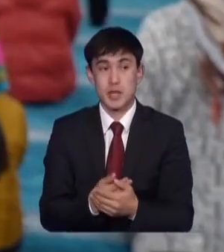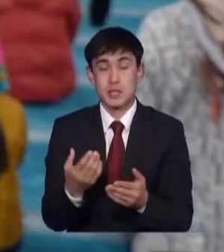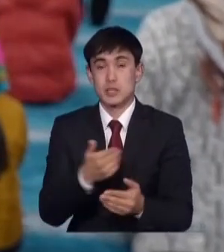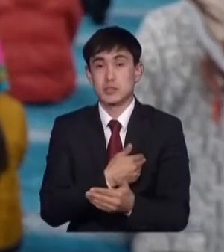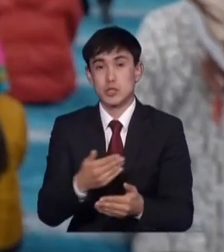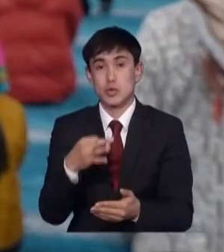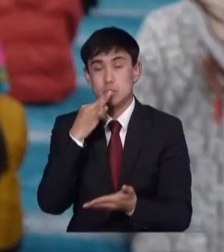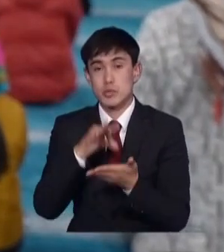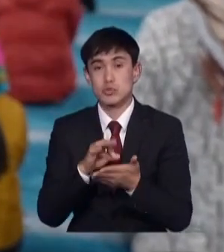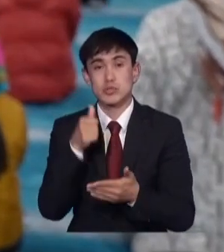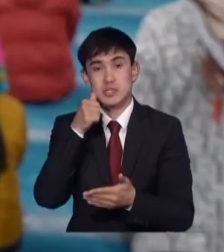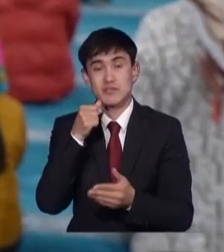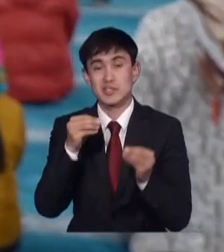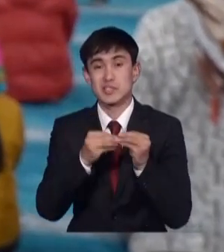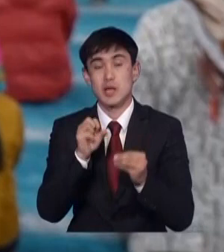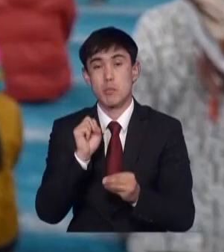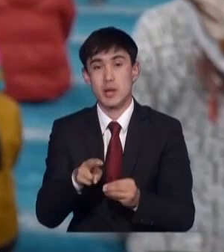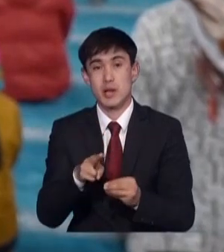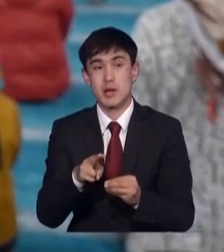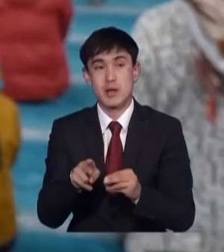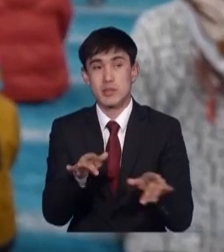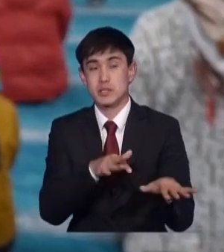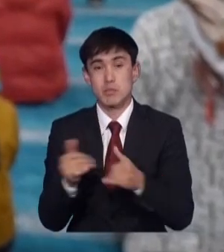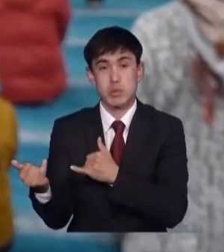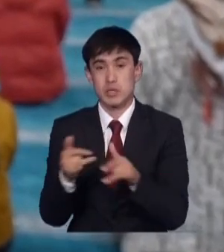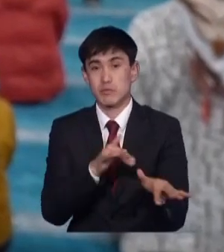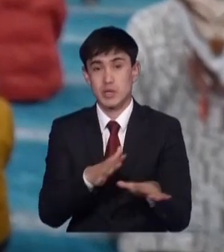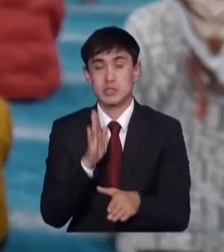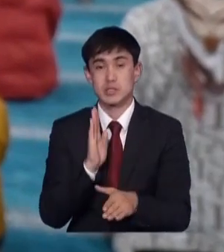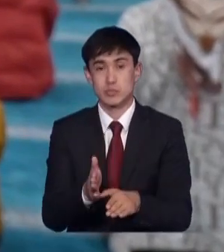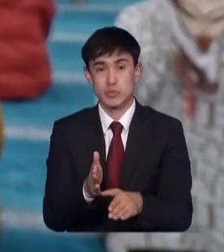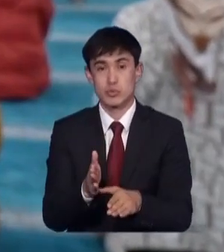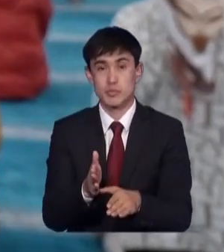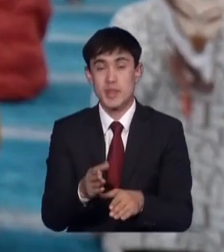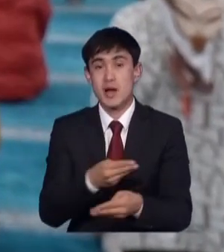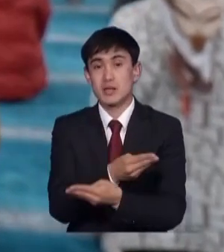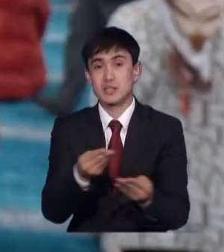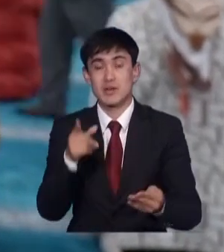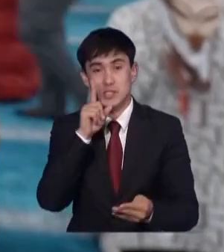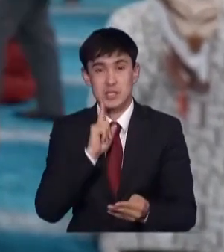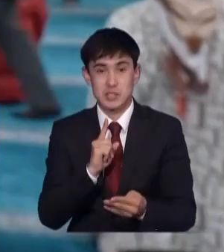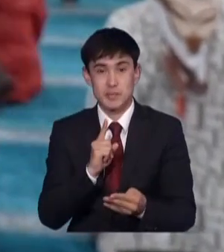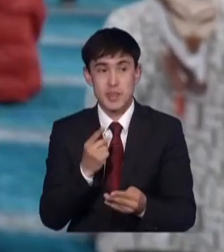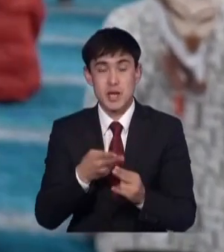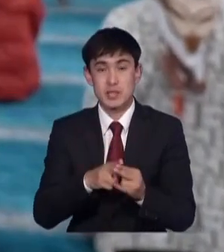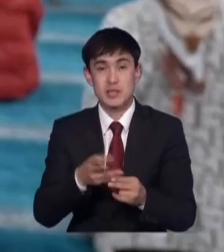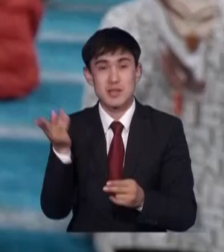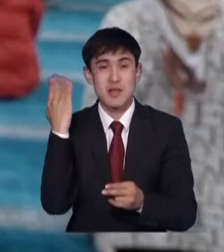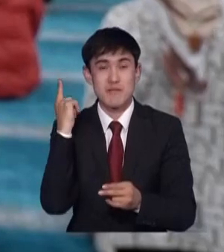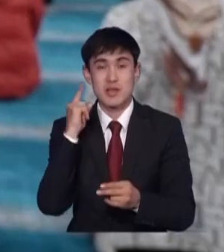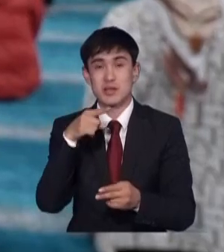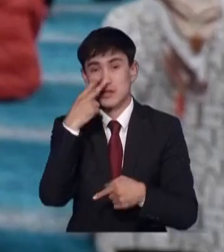хочу отметить что завтра 10 апреля в рамках нашей благотворительной акции мы будем раздавать сладости это древняя